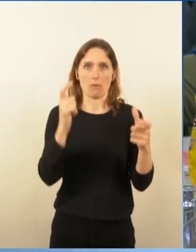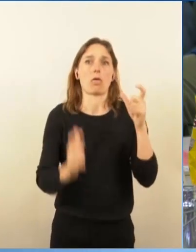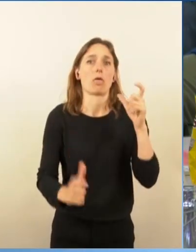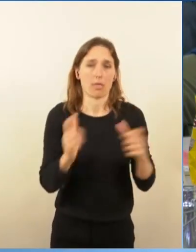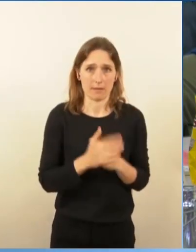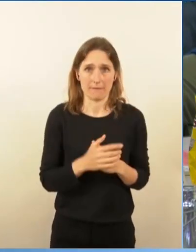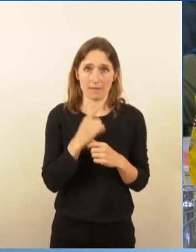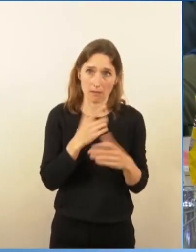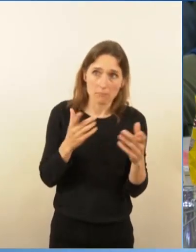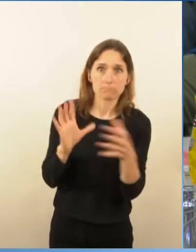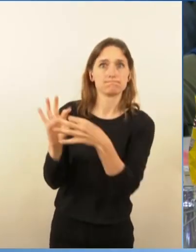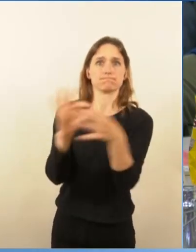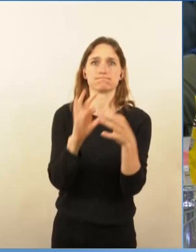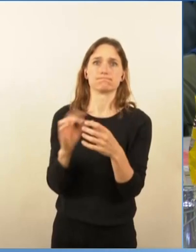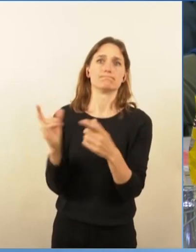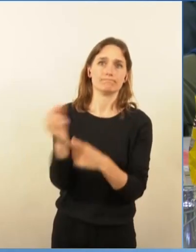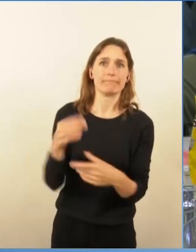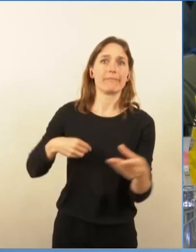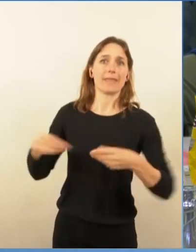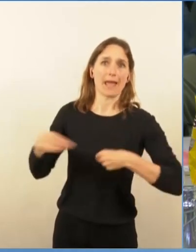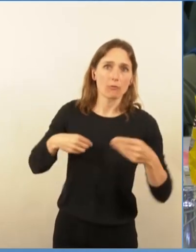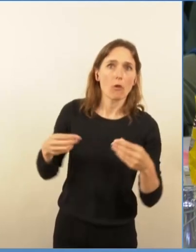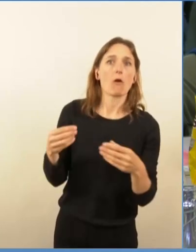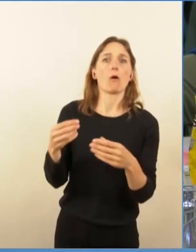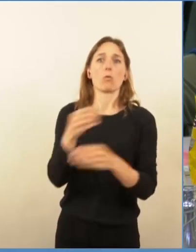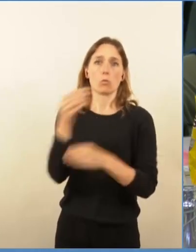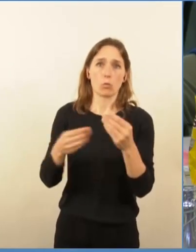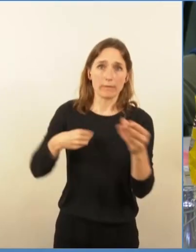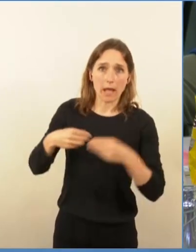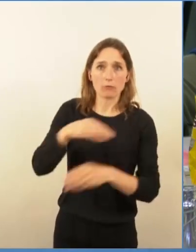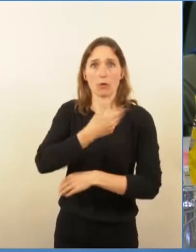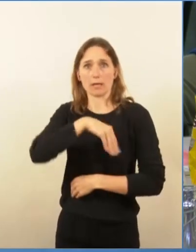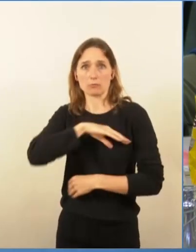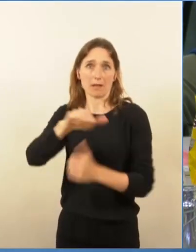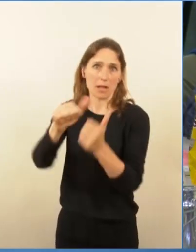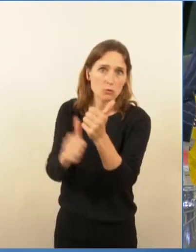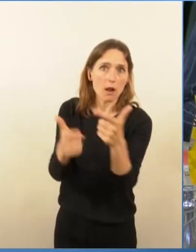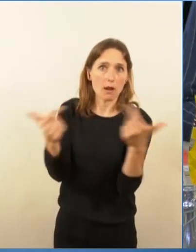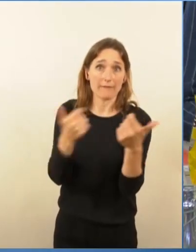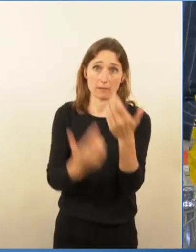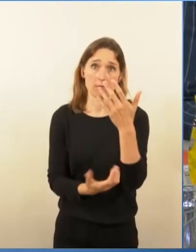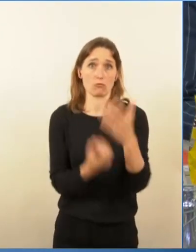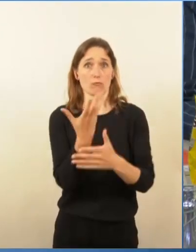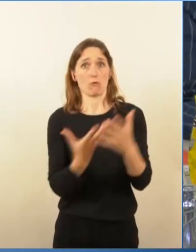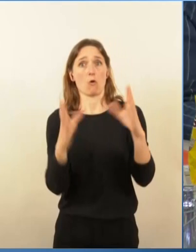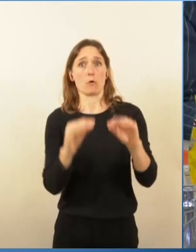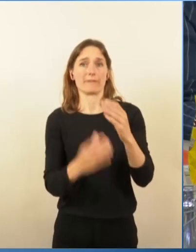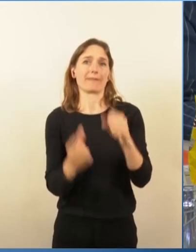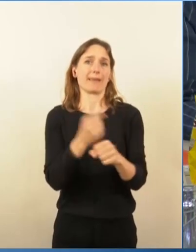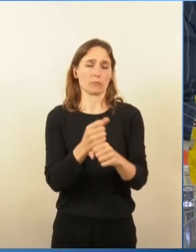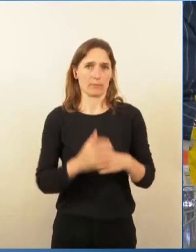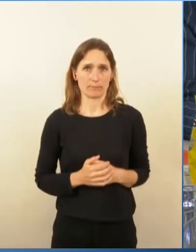dirhalpiralpes adjoint avec donc des postes ces postes permanents qui ont qui ont été créés qui ont permis